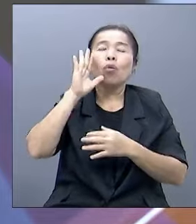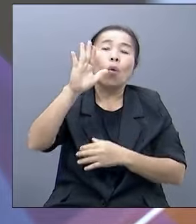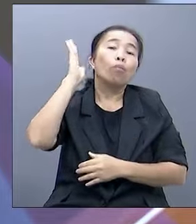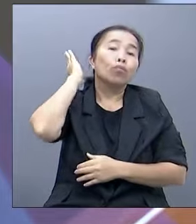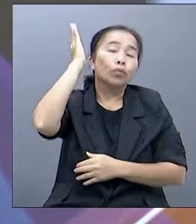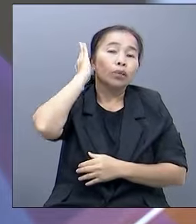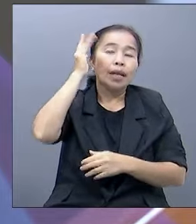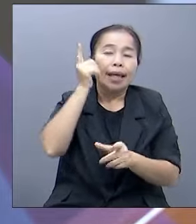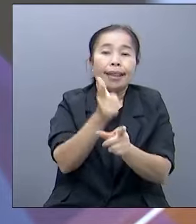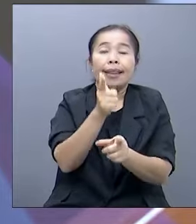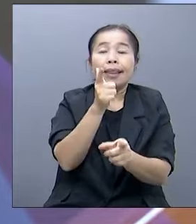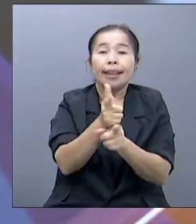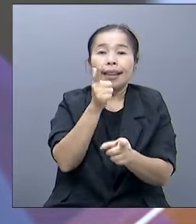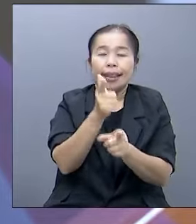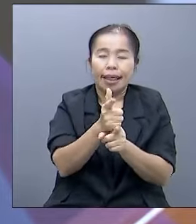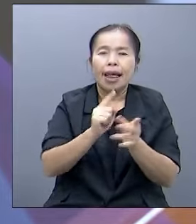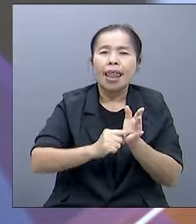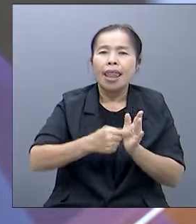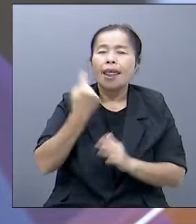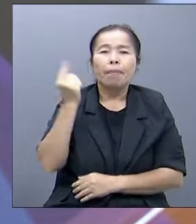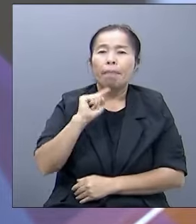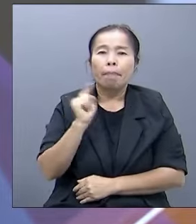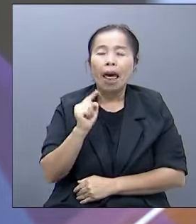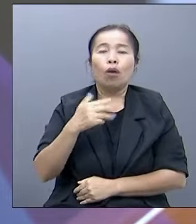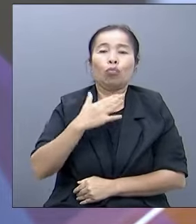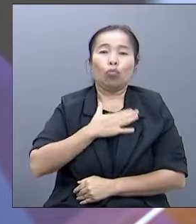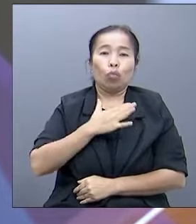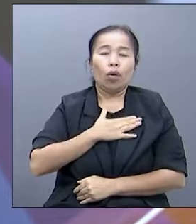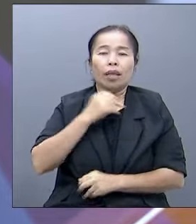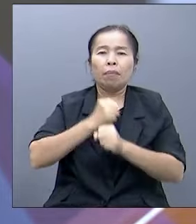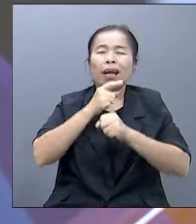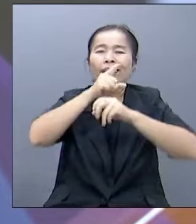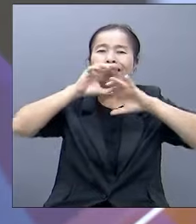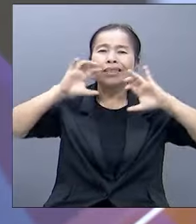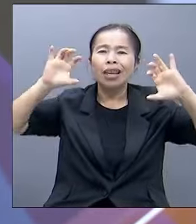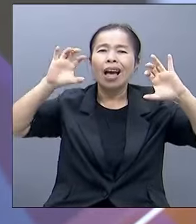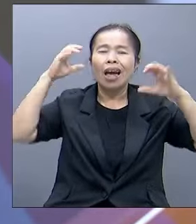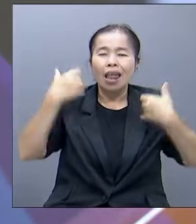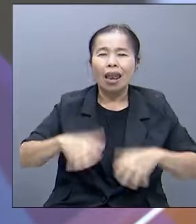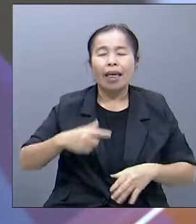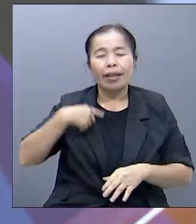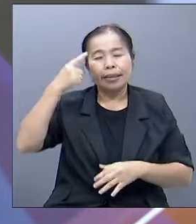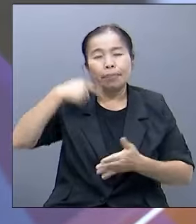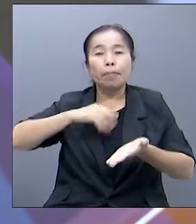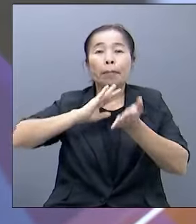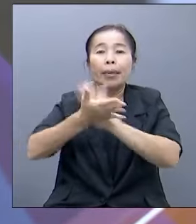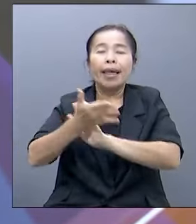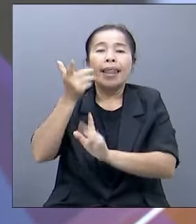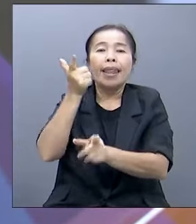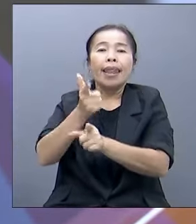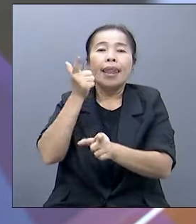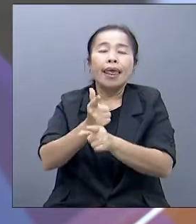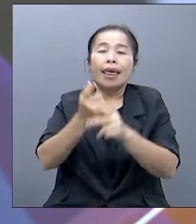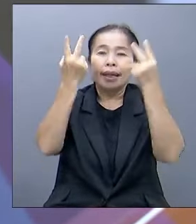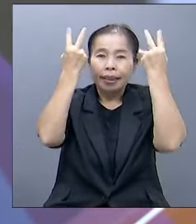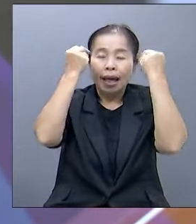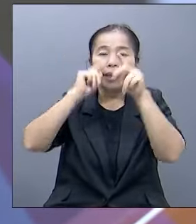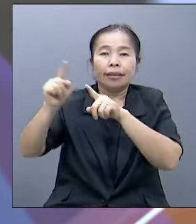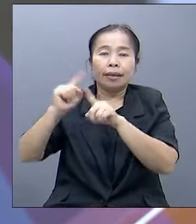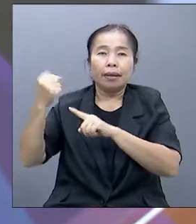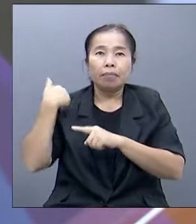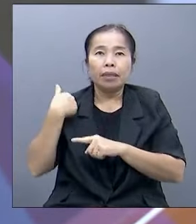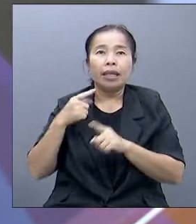ค่ะที่มีจุดเริ่มต้นจากการที่ตัวเองเนี่ยรับราชการมาก่อนนะคะแล้วก็ผันตัวเองมาทำฟาร์มกระต่ายเนื้อค่ะค้นพบนะคะว่าเป็นโอก